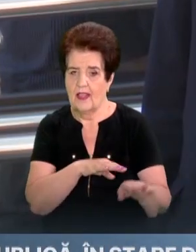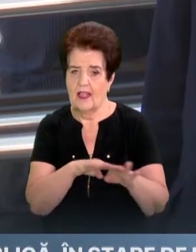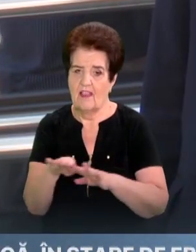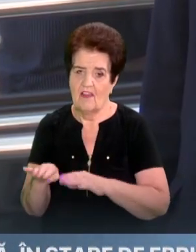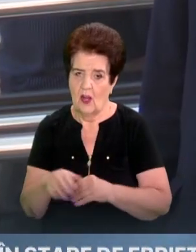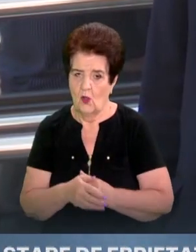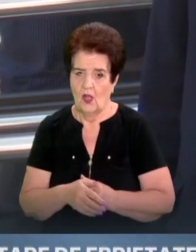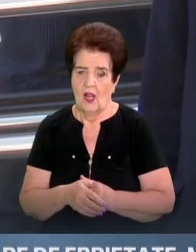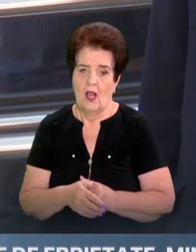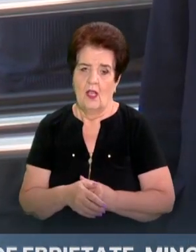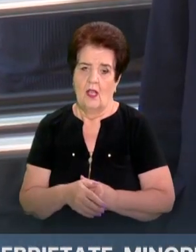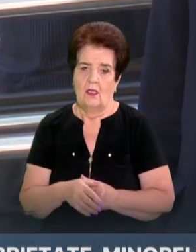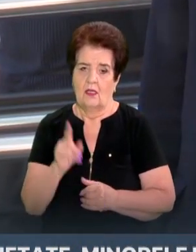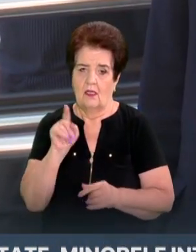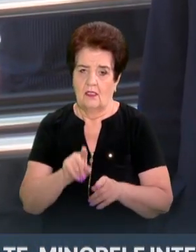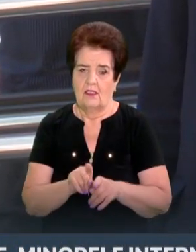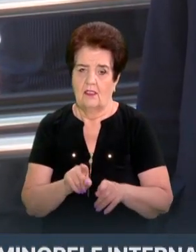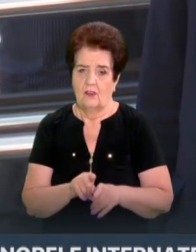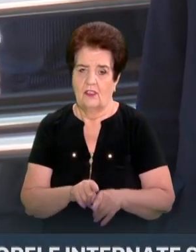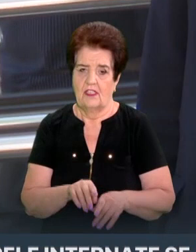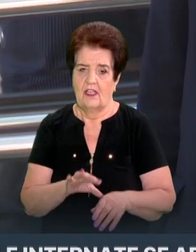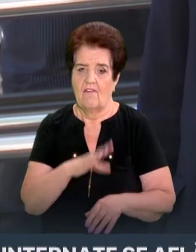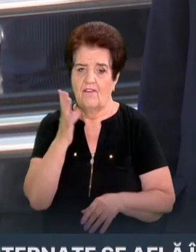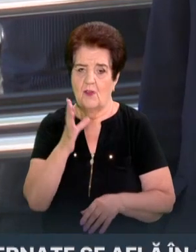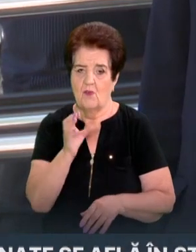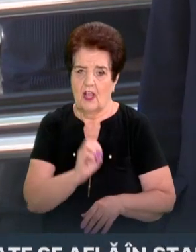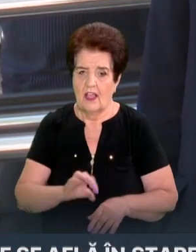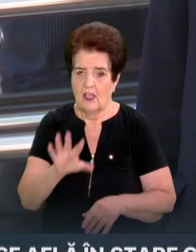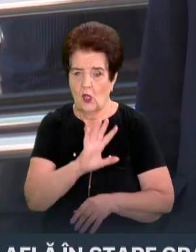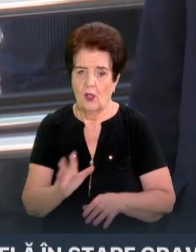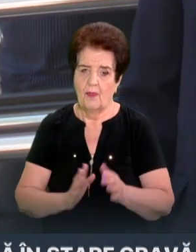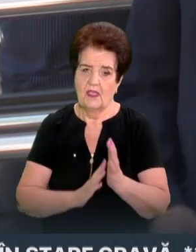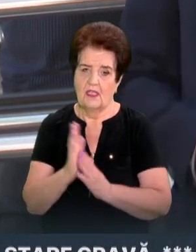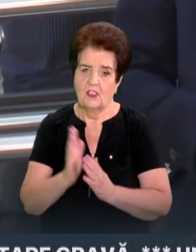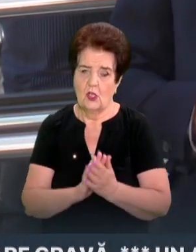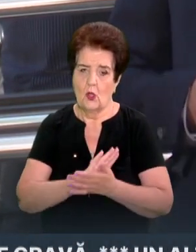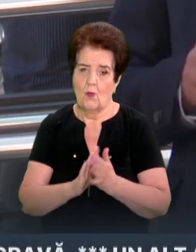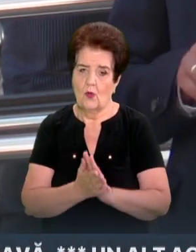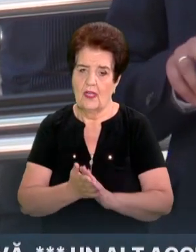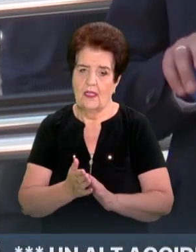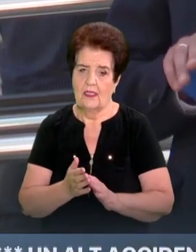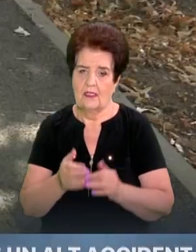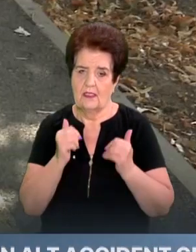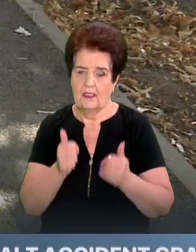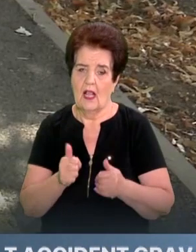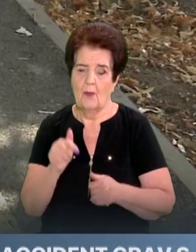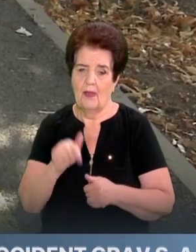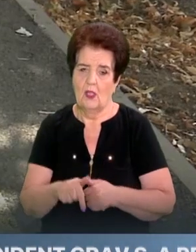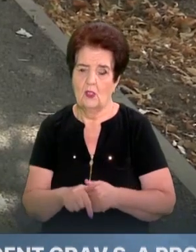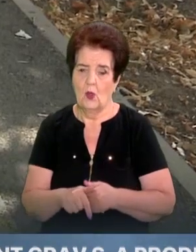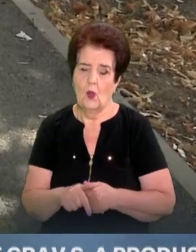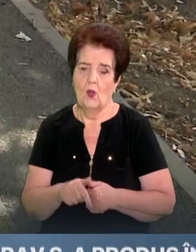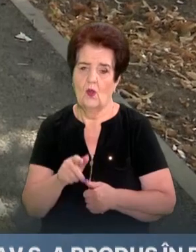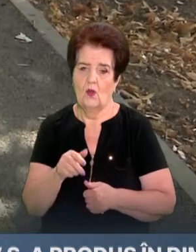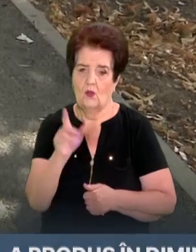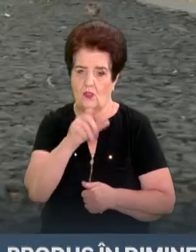să trăim ca în Europa, iar pentru asta trebuie să creștem bunăstarea pentru cetățeni. Tot ieri